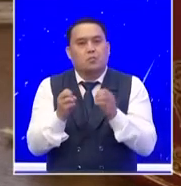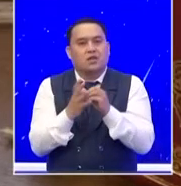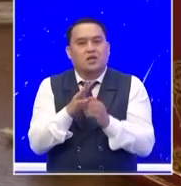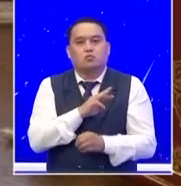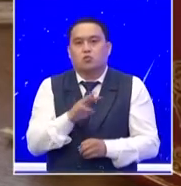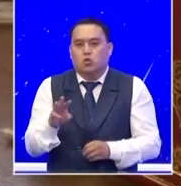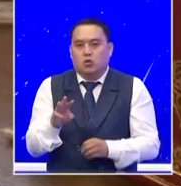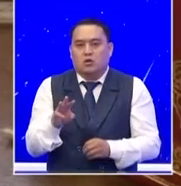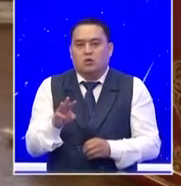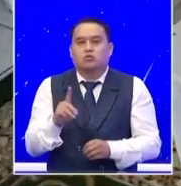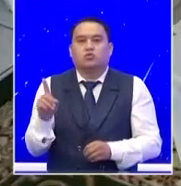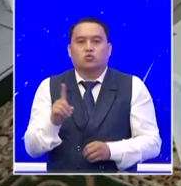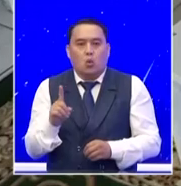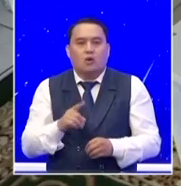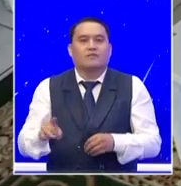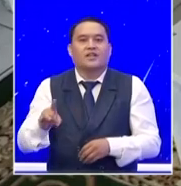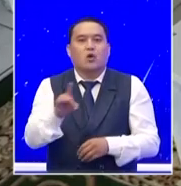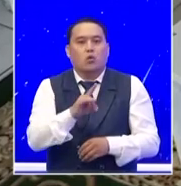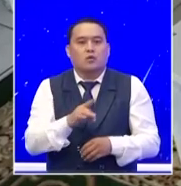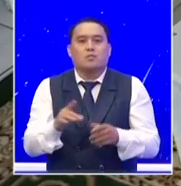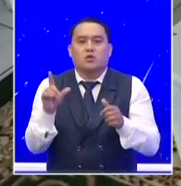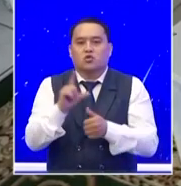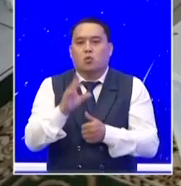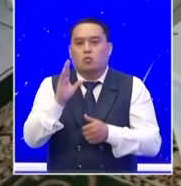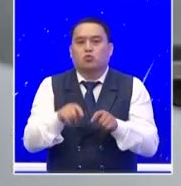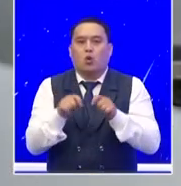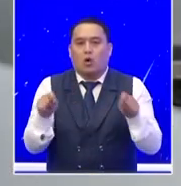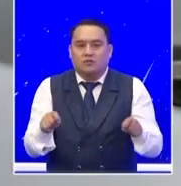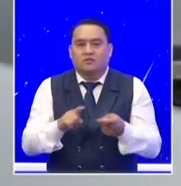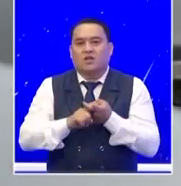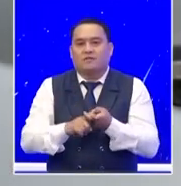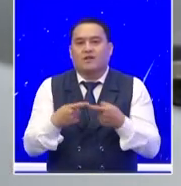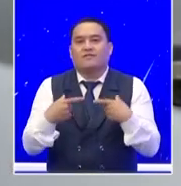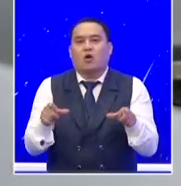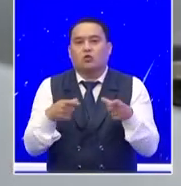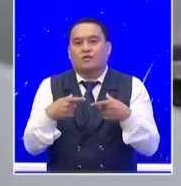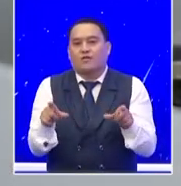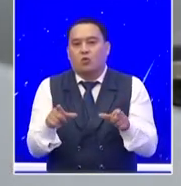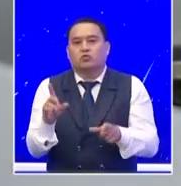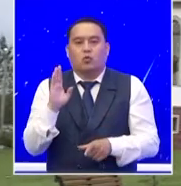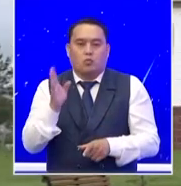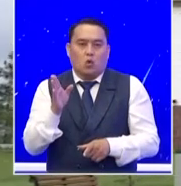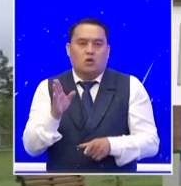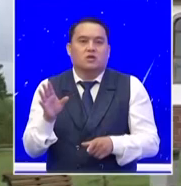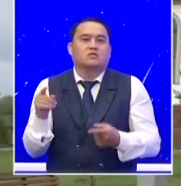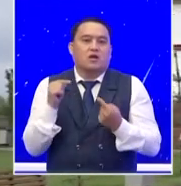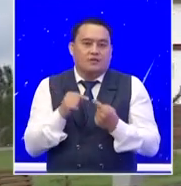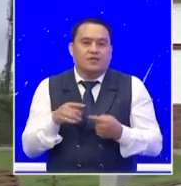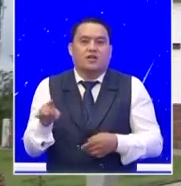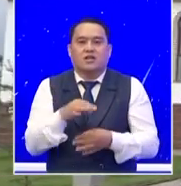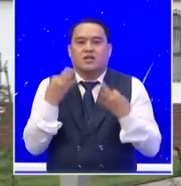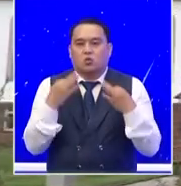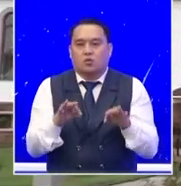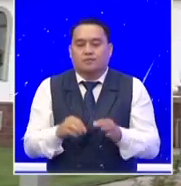15 минут. Добавлю, в отдельных регионах мечети будут открываться в зависимости от эпидемиологической ситуации и в соответствии с